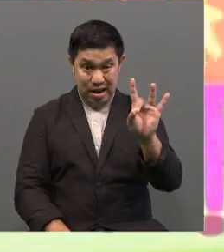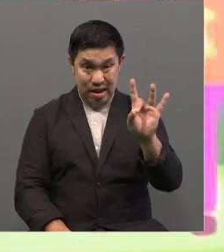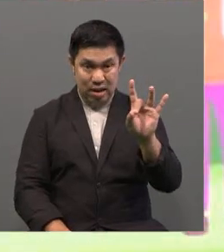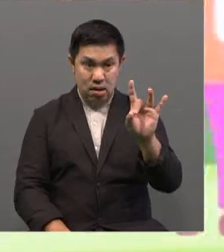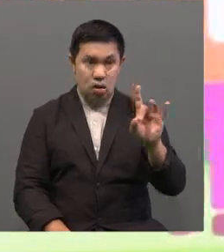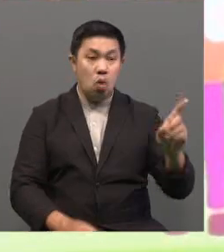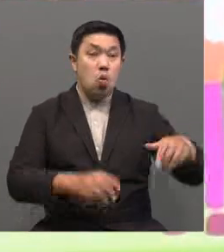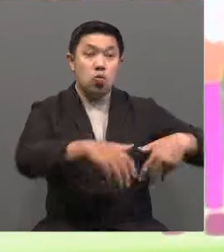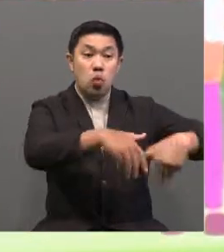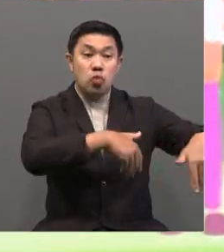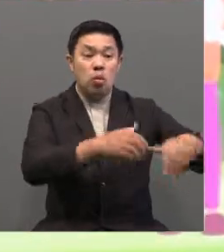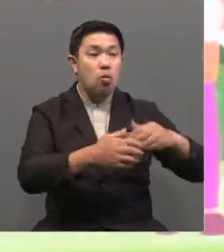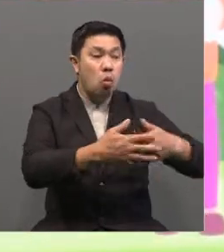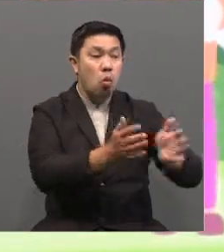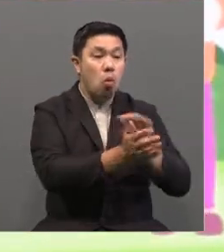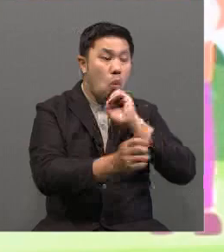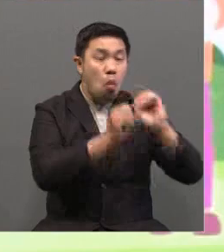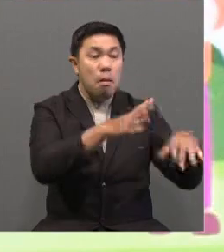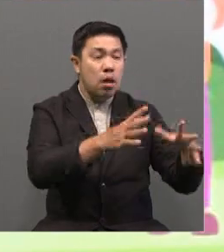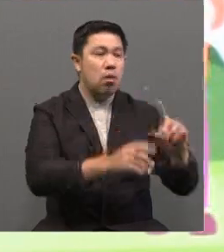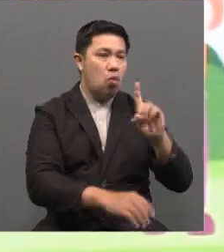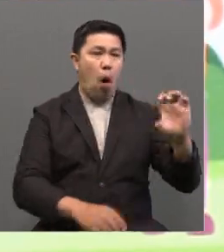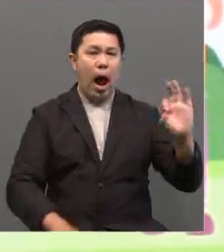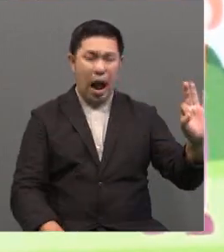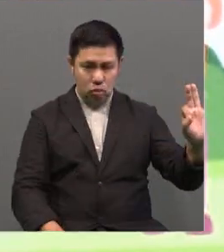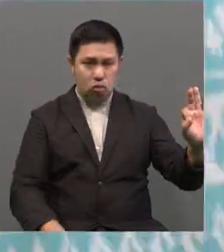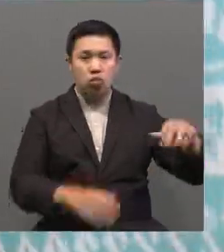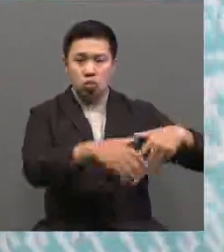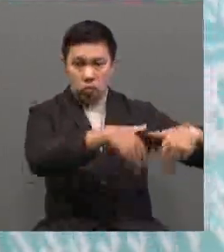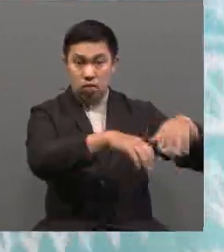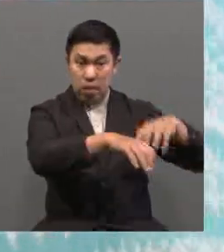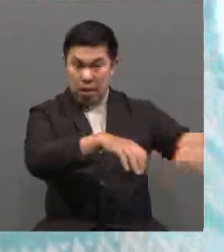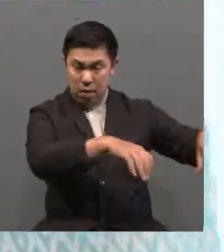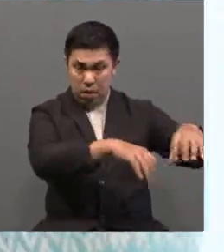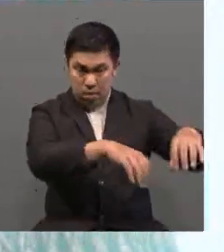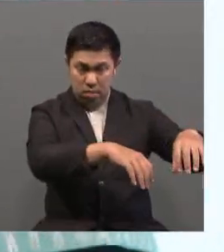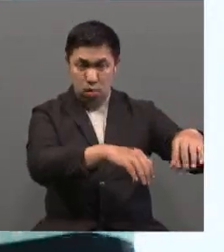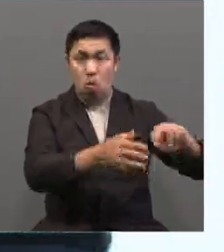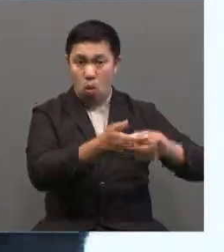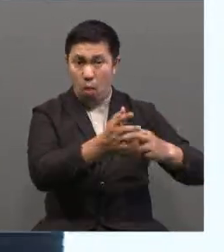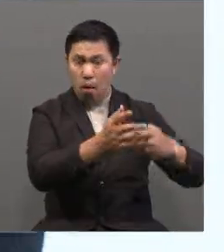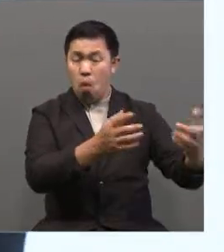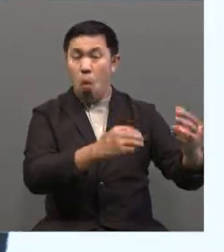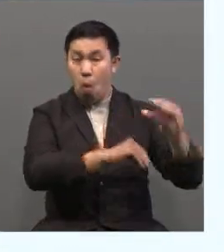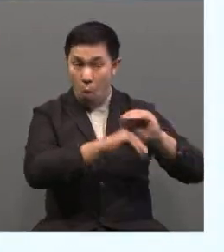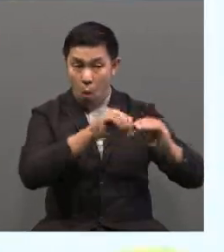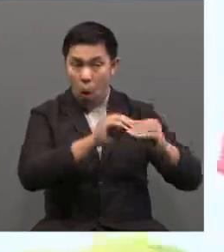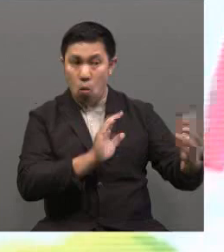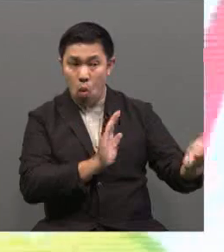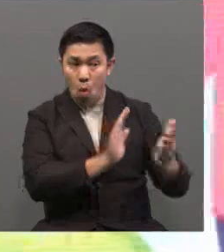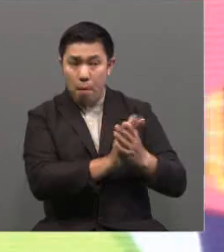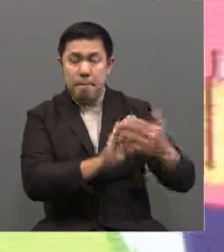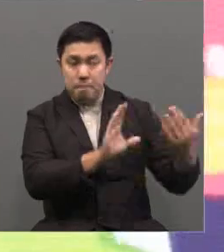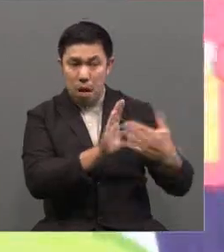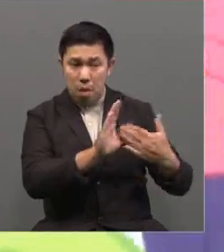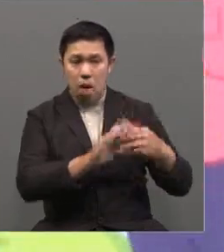ส่วนของเครือข่ายชุมชนปลอดขยะ109ชุมชนแล้วก็อันนี้หมายถึงชุมชนปลอดขยะที่เข้าร่วมมาเนี่ยนะครับ109